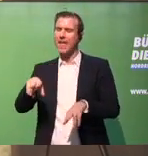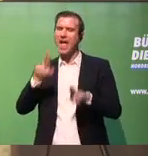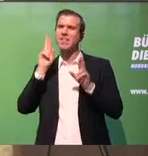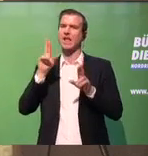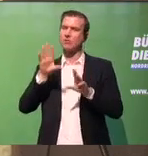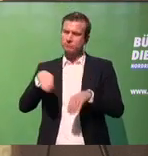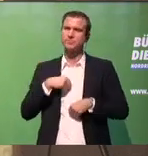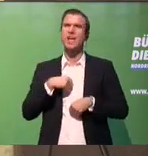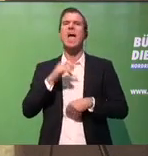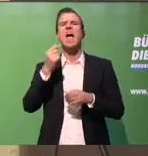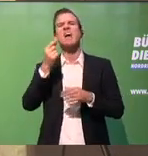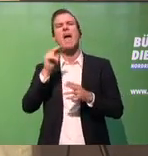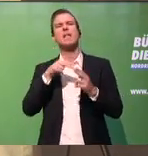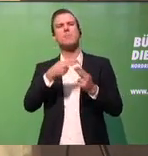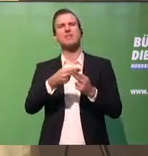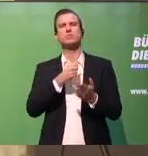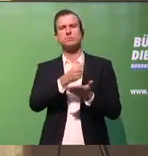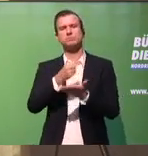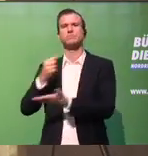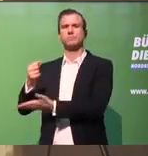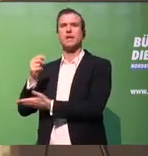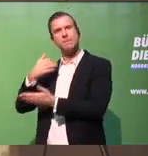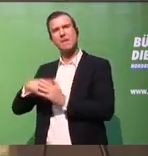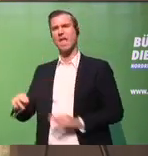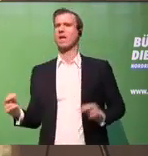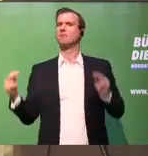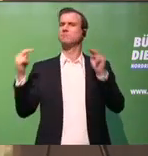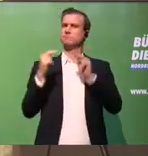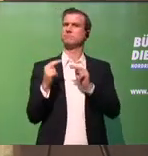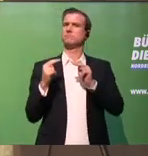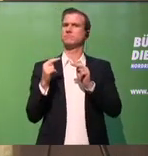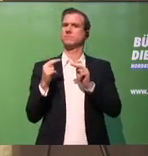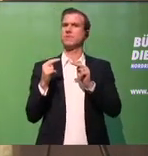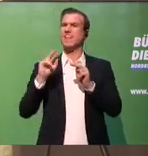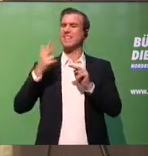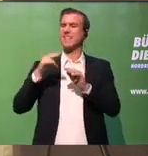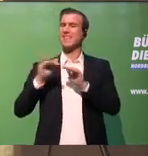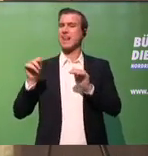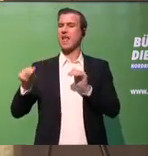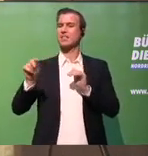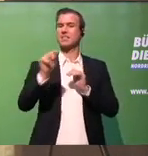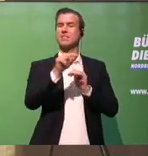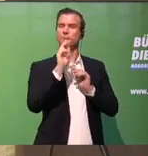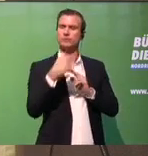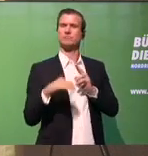Anpassungsfonds finanziell besser ausstatten, auf Augenhöhe mit den Drittländern